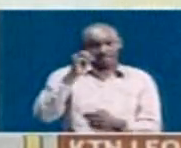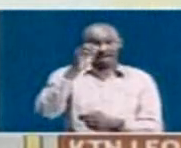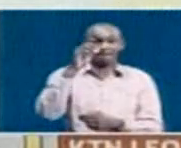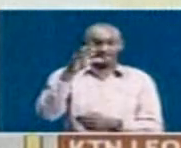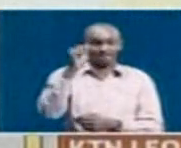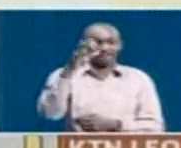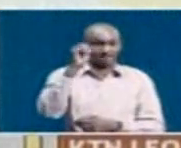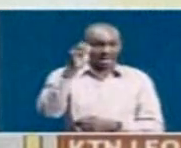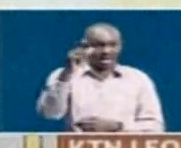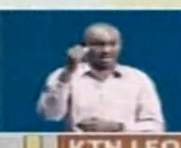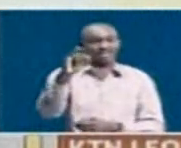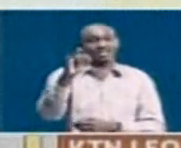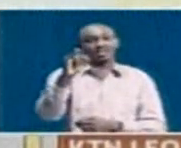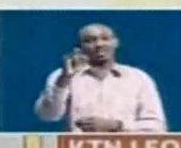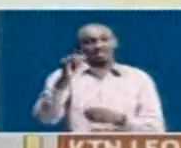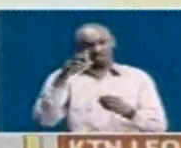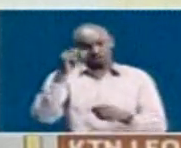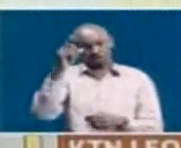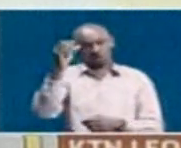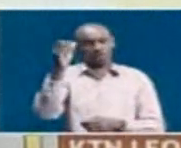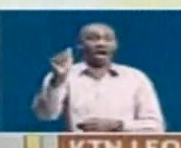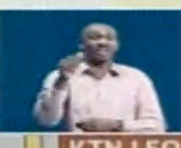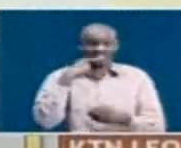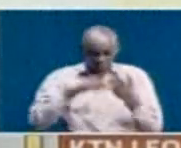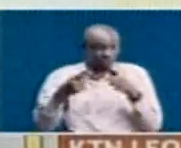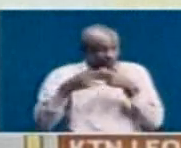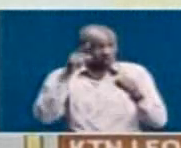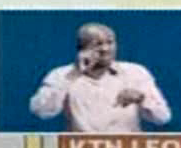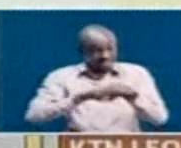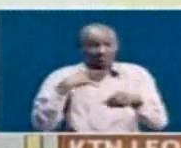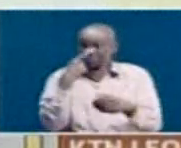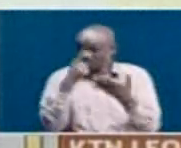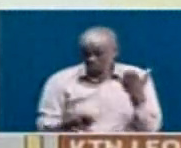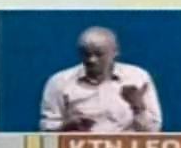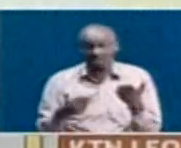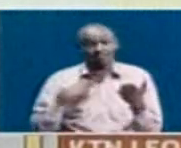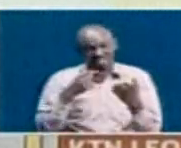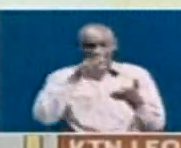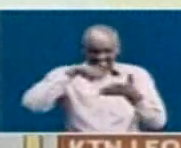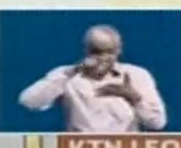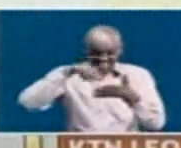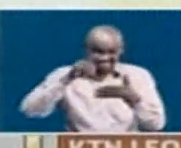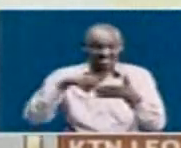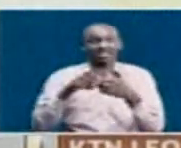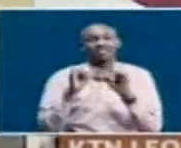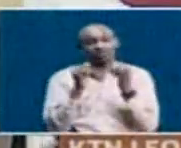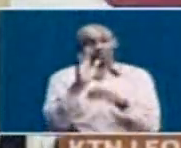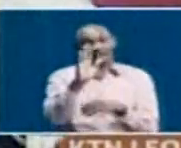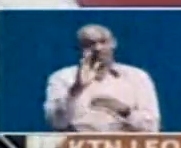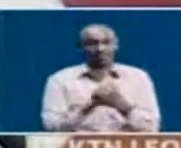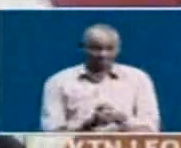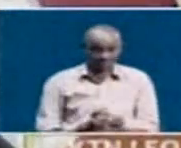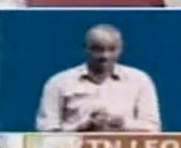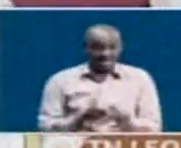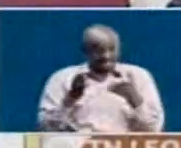#mali na ndoa #mali na ndoa. Alafu baada ya muda usiokuwa mrefu nitaweza kujadili ama kusoma baadhi ya jumbe zetu. Basi